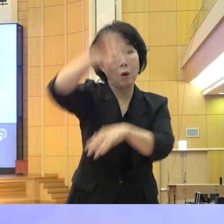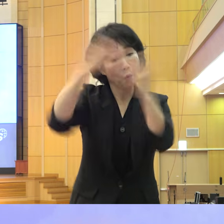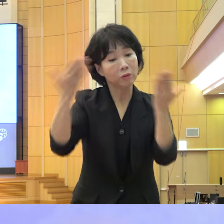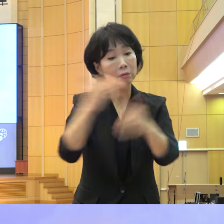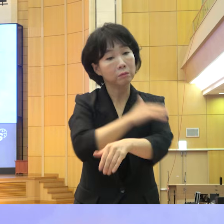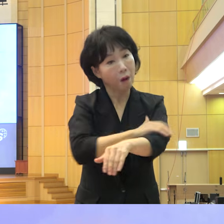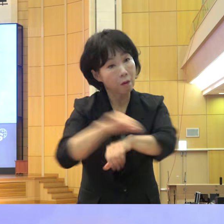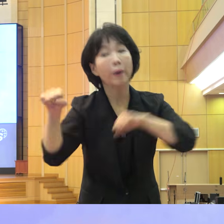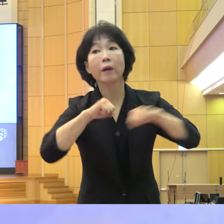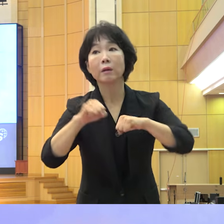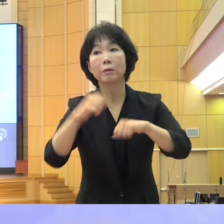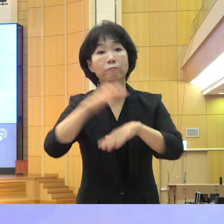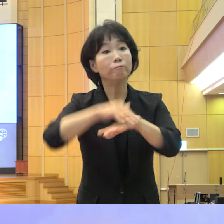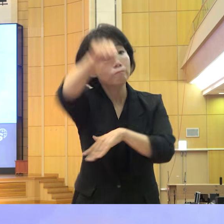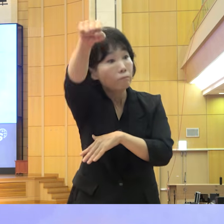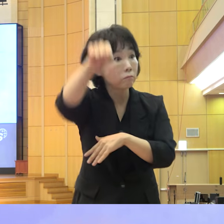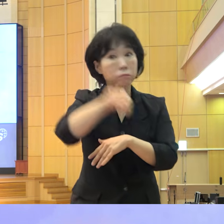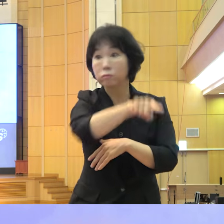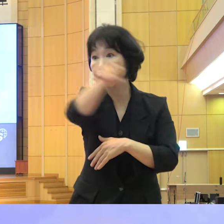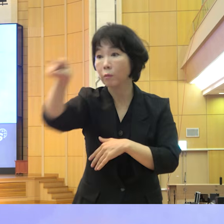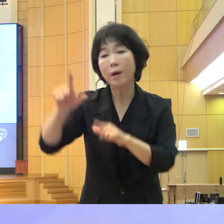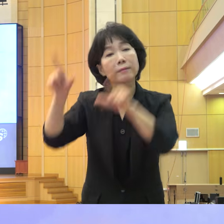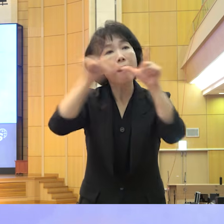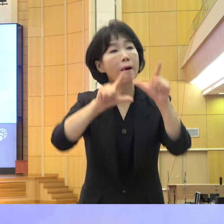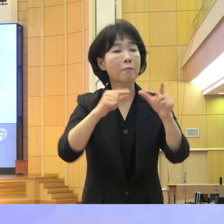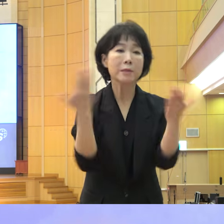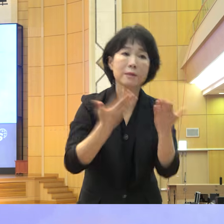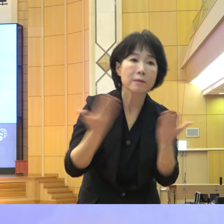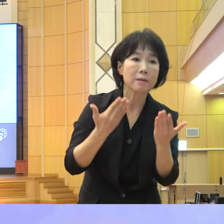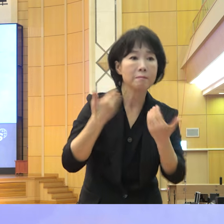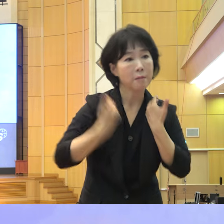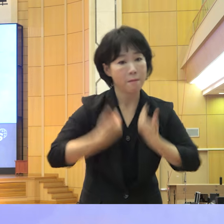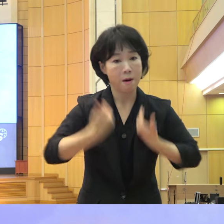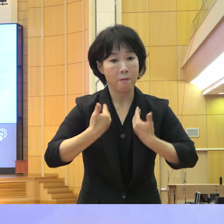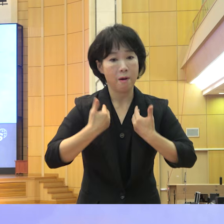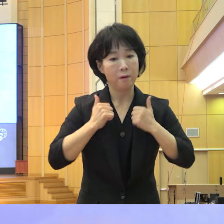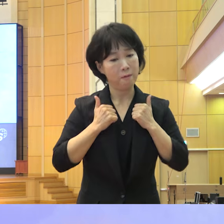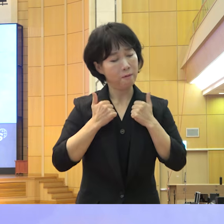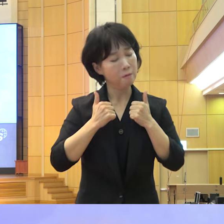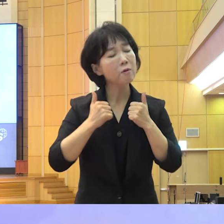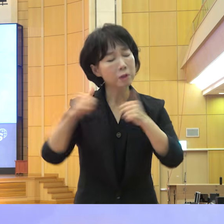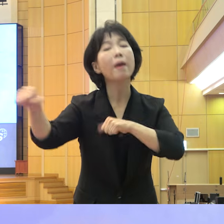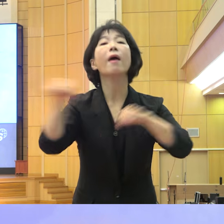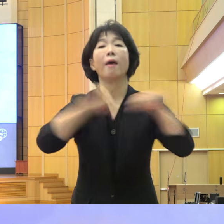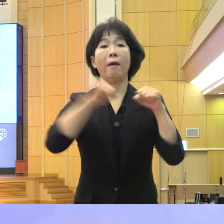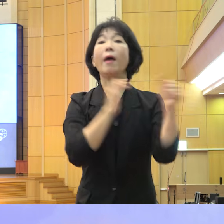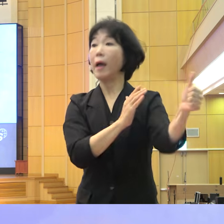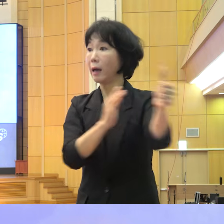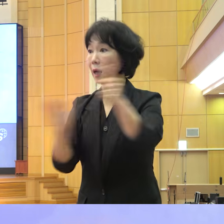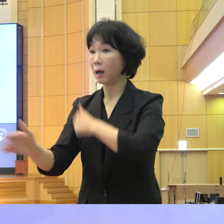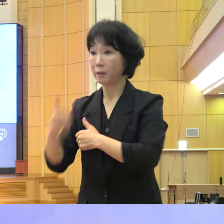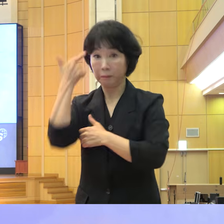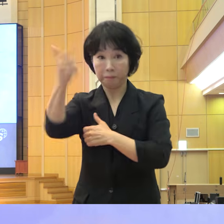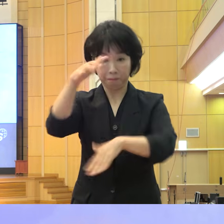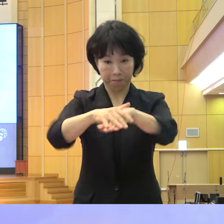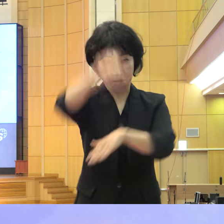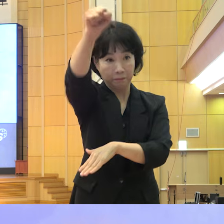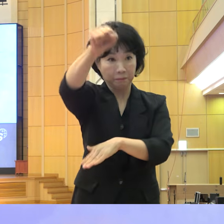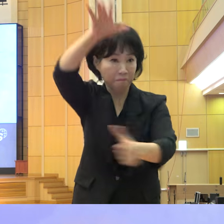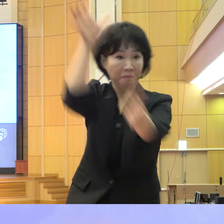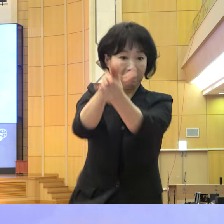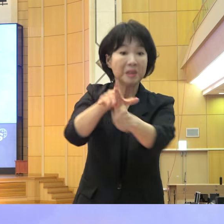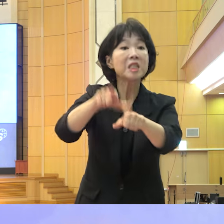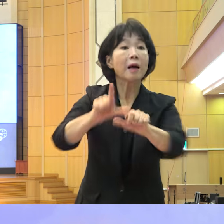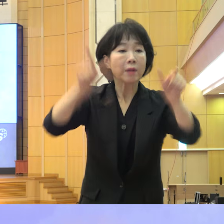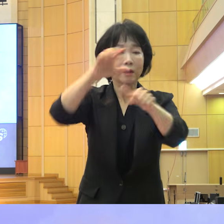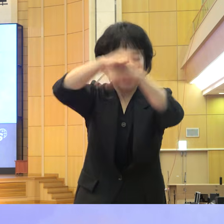무엇을 하든지, 여러분들의 삶에 무엇을 하든지 무슨 일을 하든지 여러분에게 그 날들과